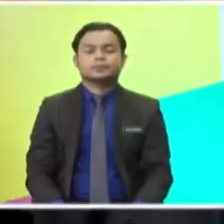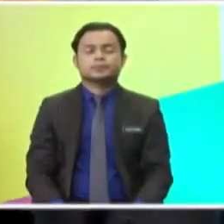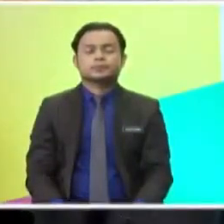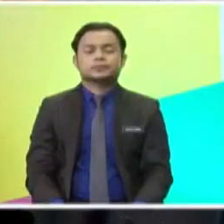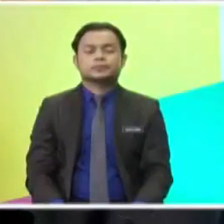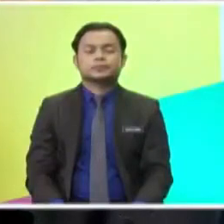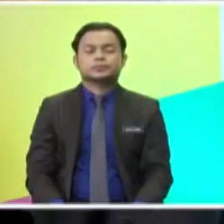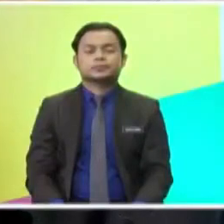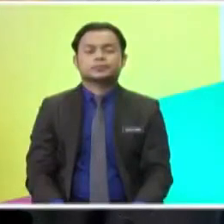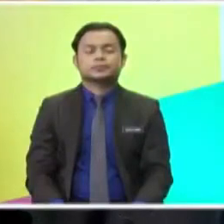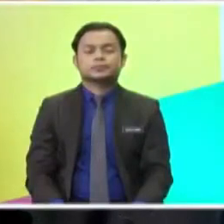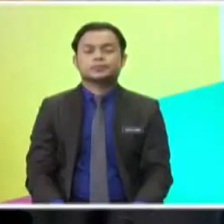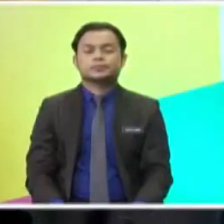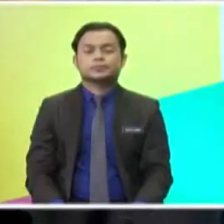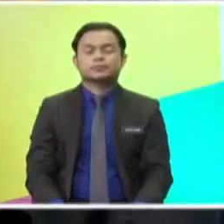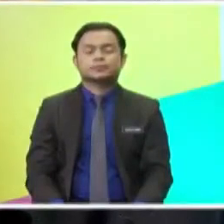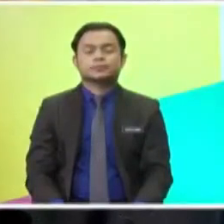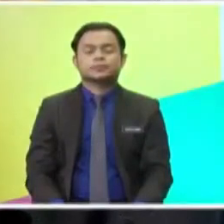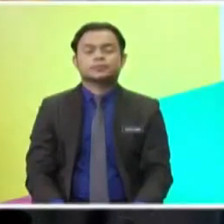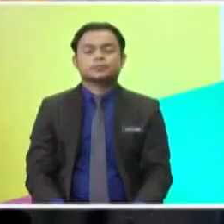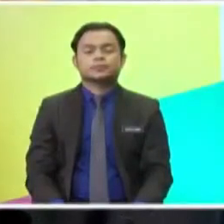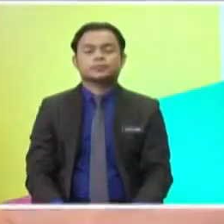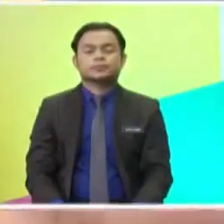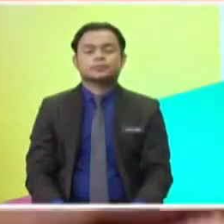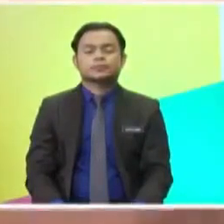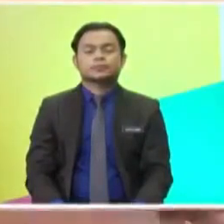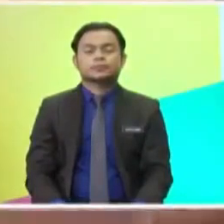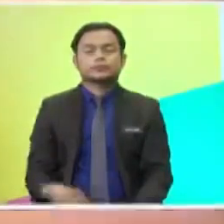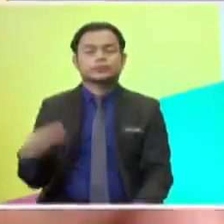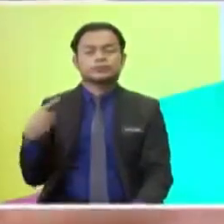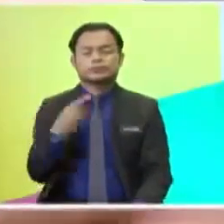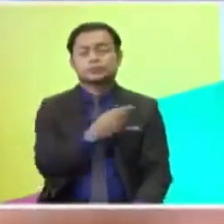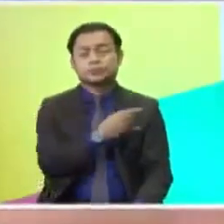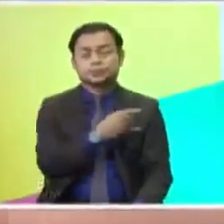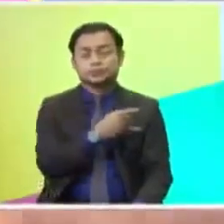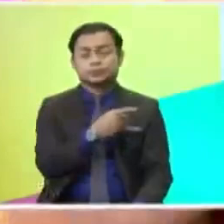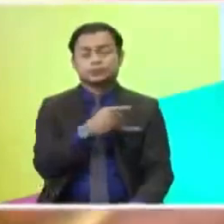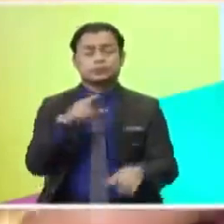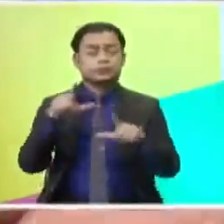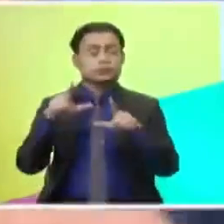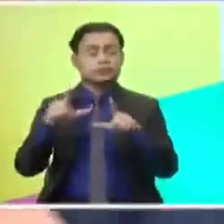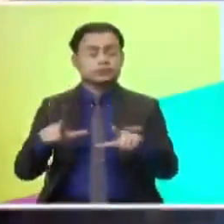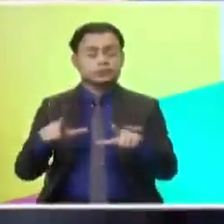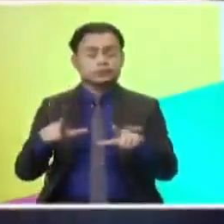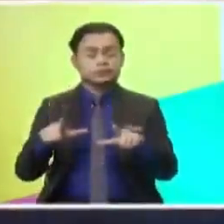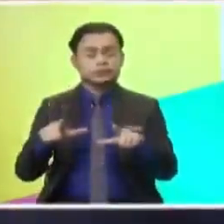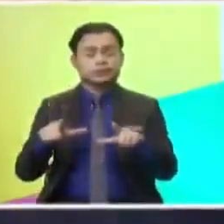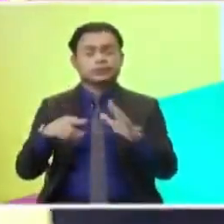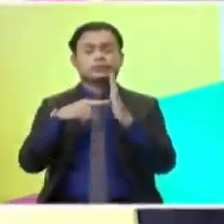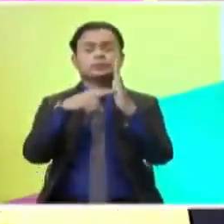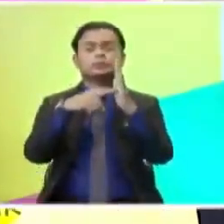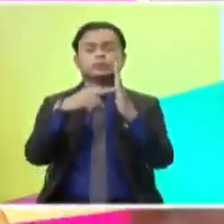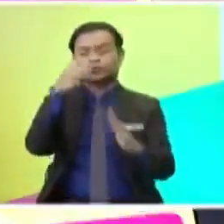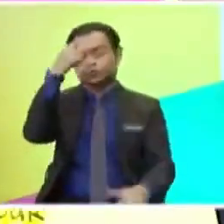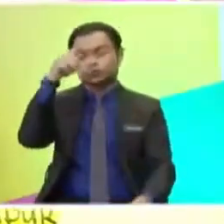kita tak boleh nak tulis penuh nama negeri. Jadi kita letakkan kod dan kita akan berikan petunjuk kepada mereka. Contohnya kat sini nombor